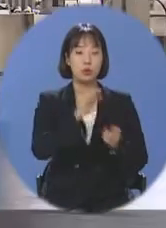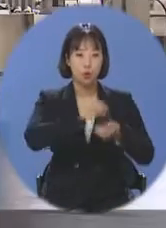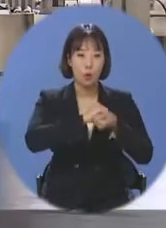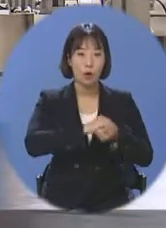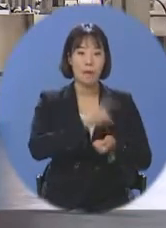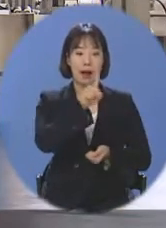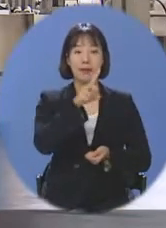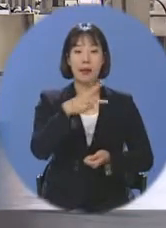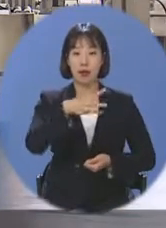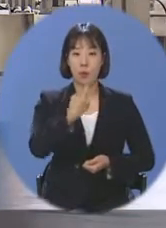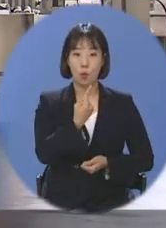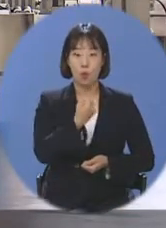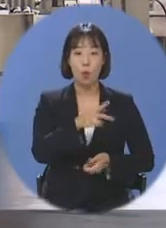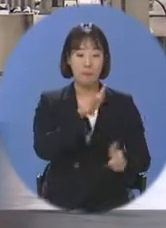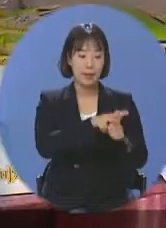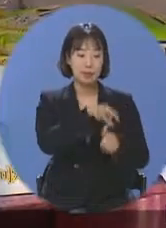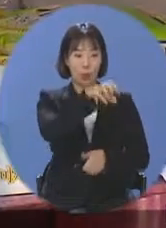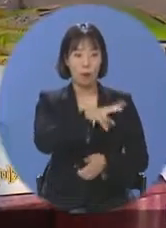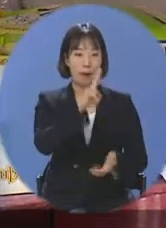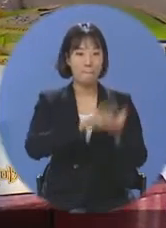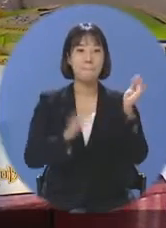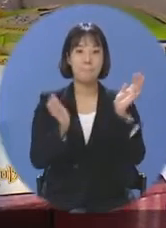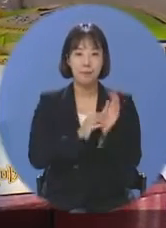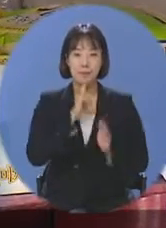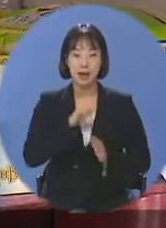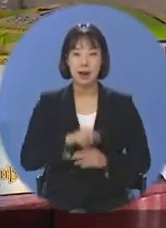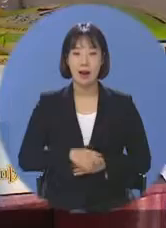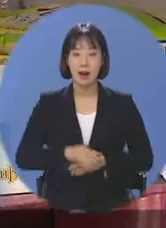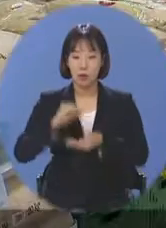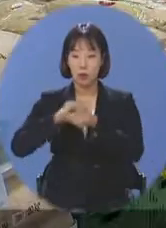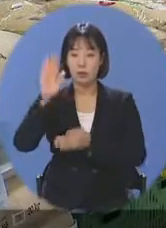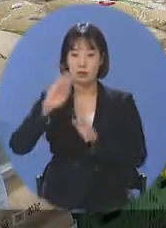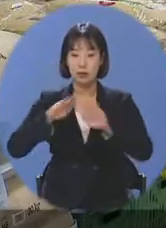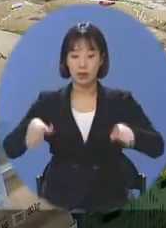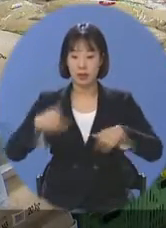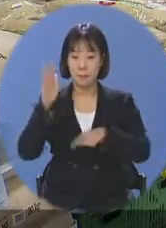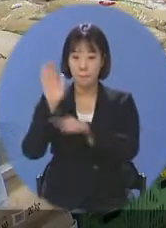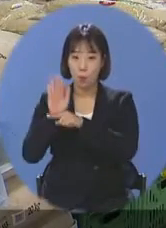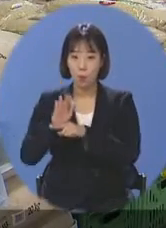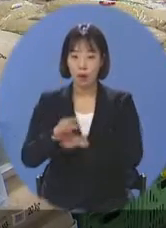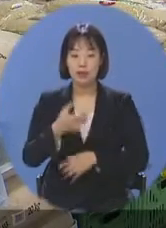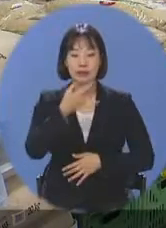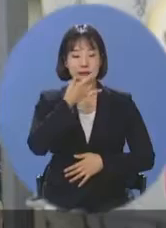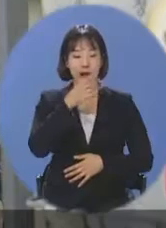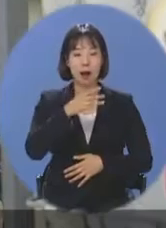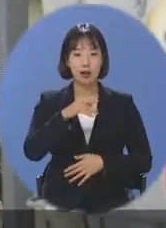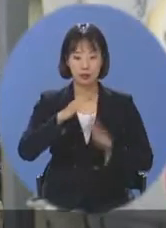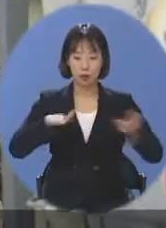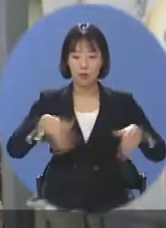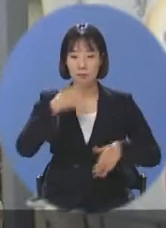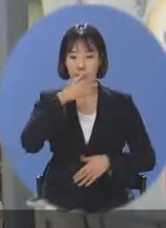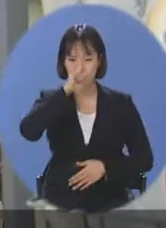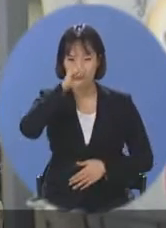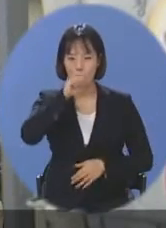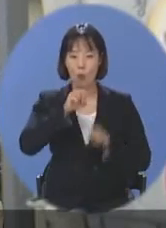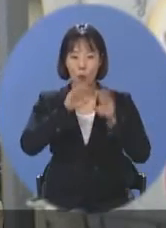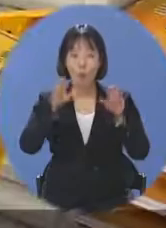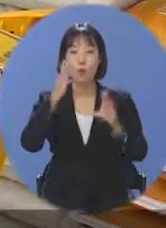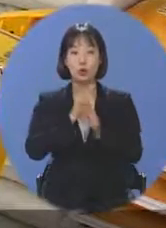처음으로 납품됐습니다. 농협 전남 지역 본부는 전남 쌀의 우수성이 알려지면서 제주에서는 처음으로